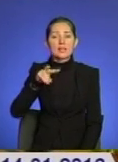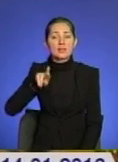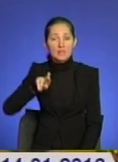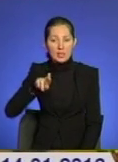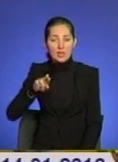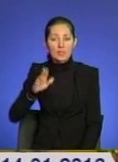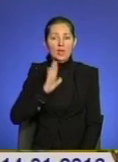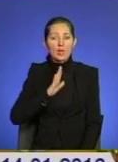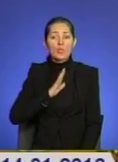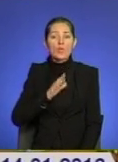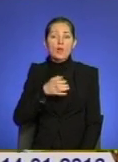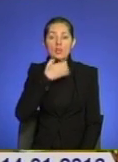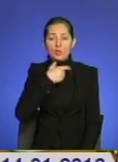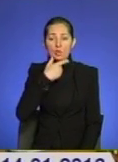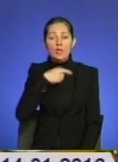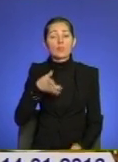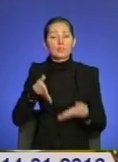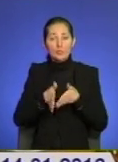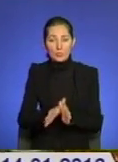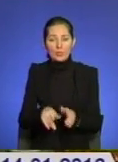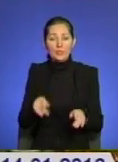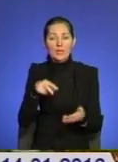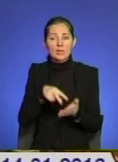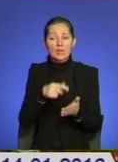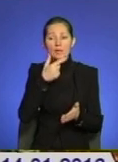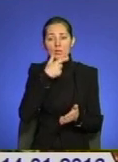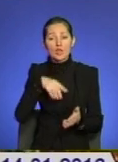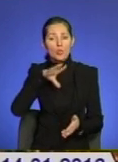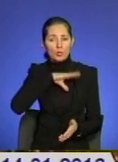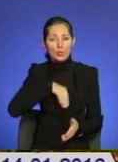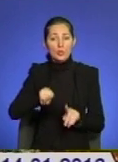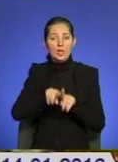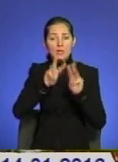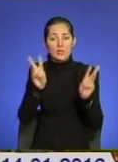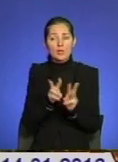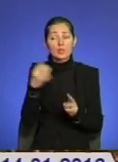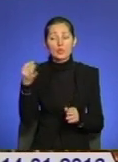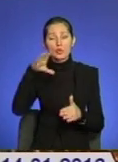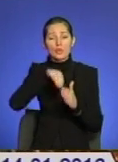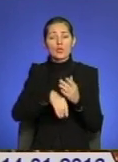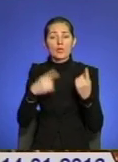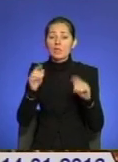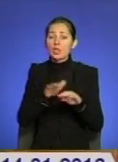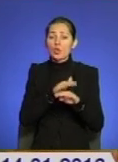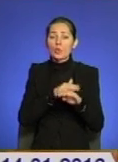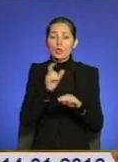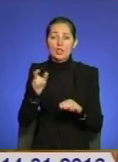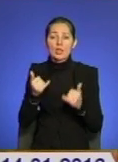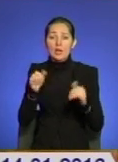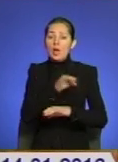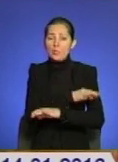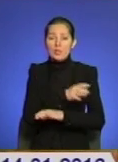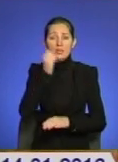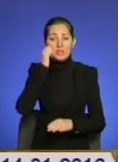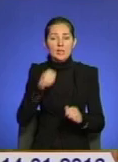став аристократом духу, науки і святості. В історію увійшов також як великий добродійник. Для бідних, старих, сиріт і хворих він